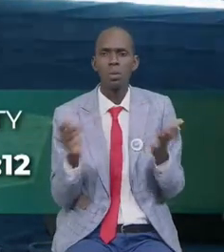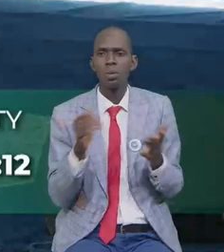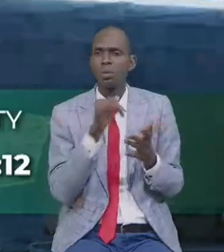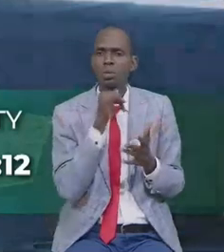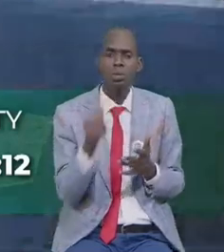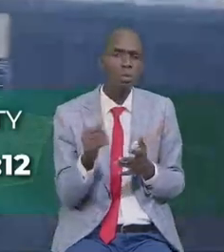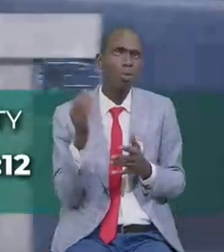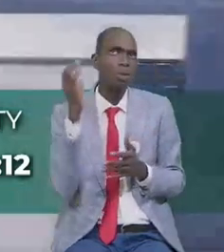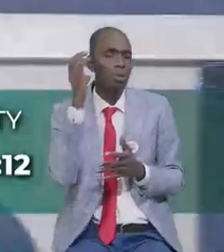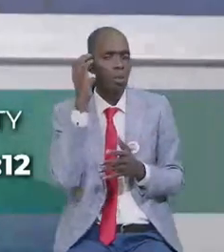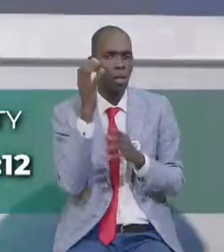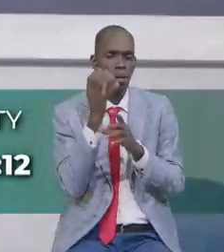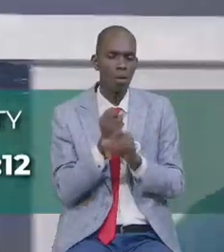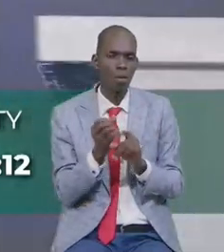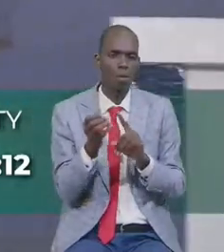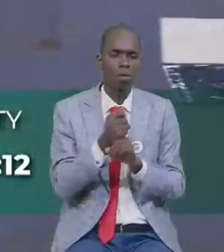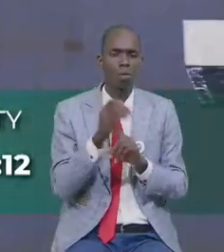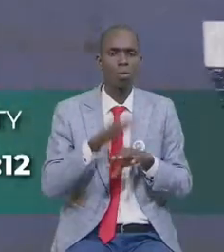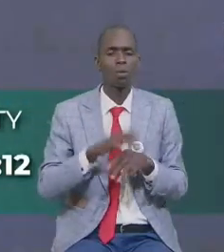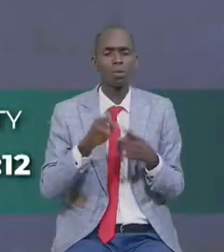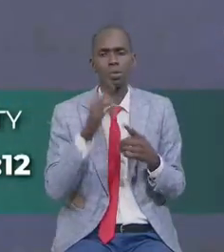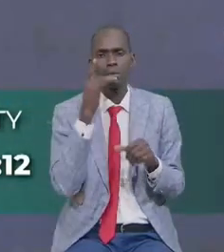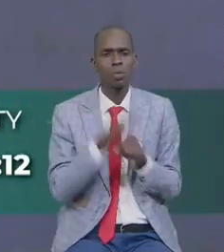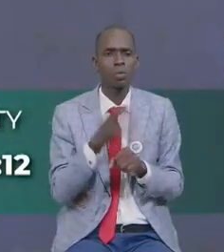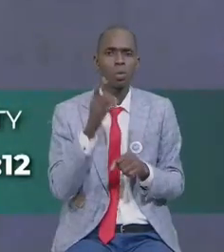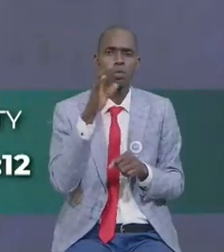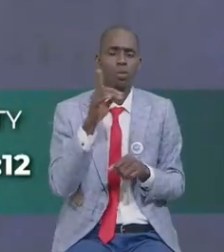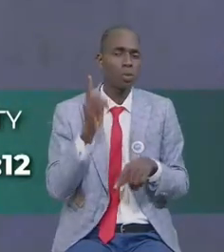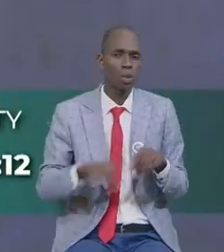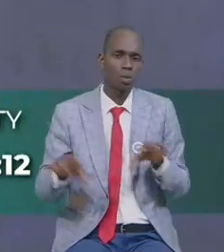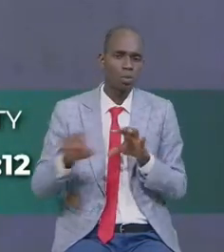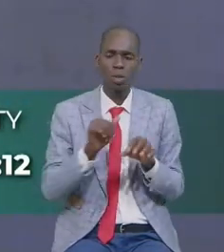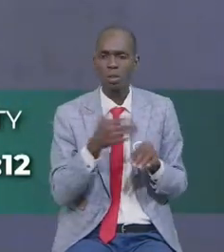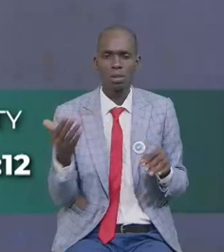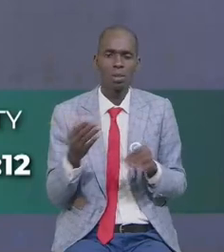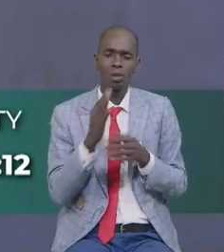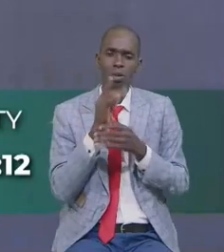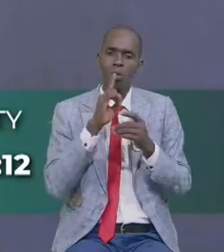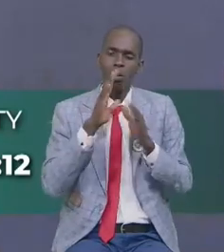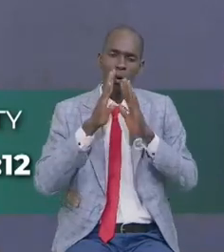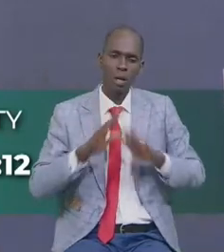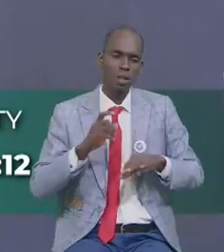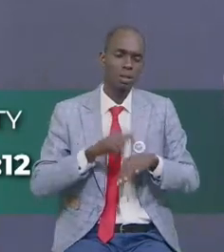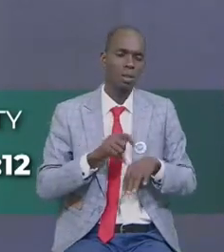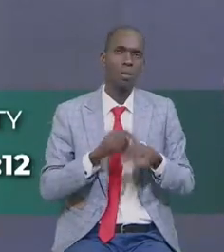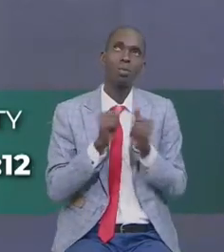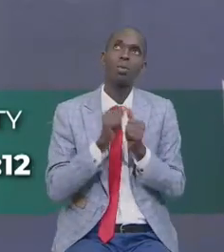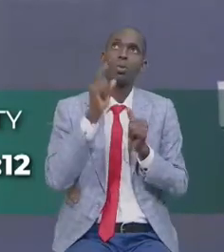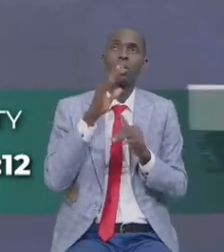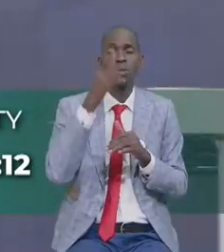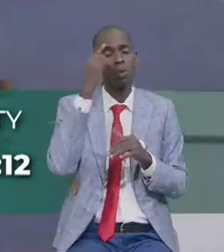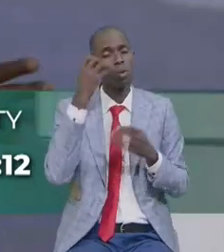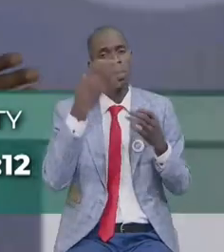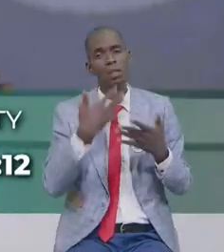les promesses de Dieu? Ne vas-tu pas faire des dévotions? Parce qu'il y a beaucoup de choses là-bas. Martin Luther a